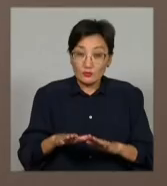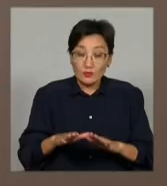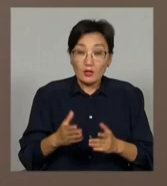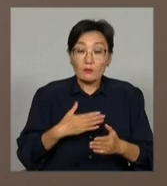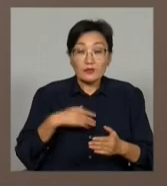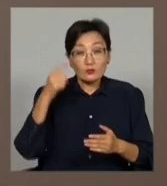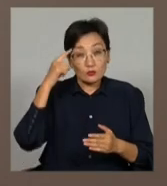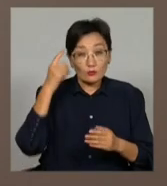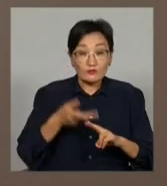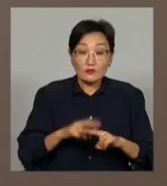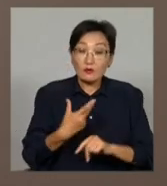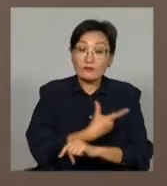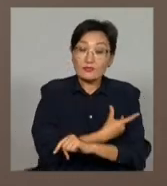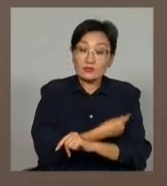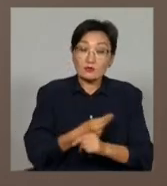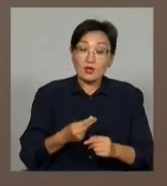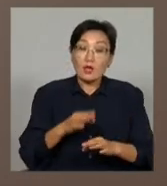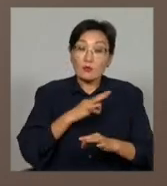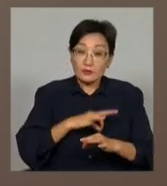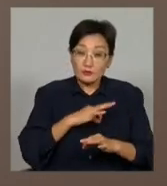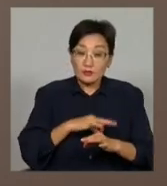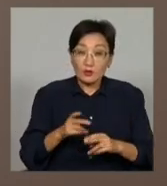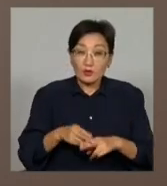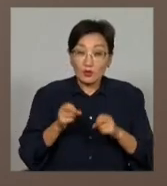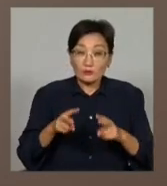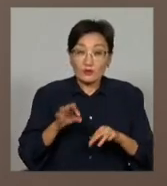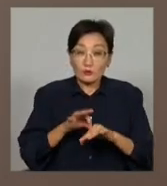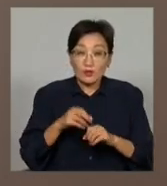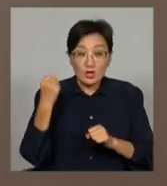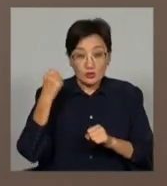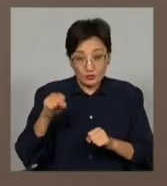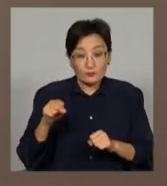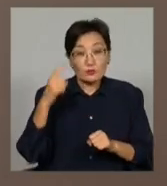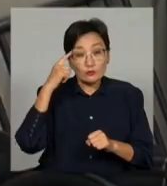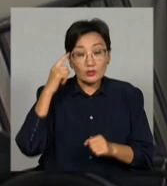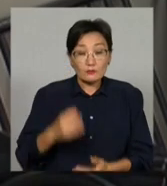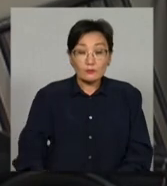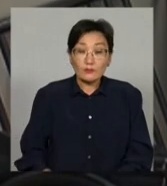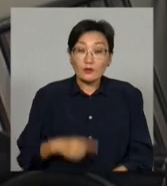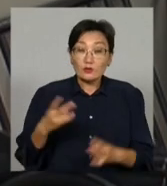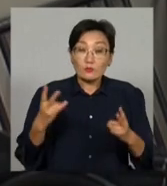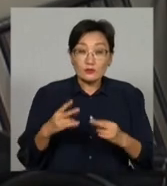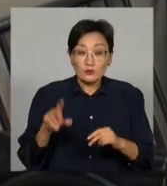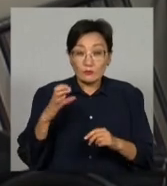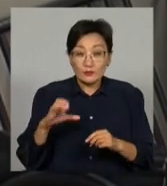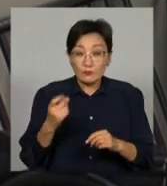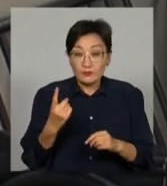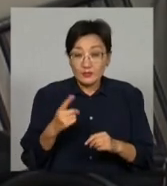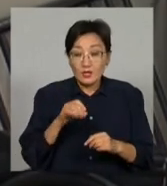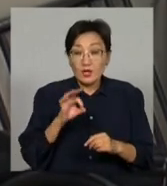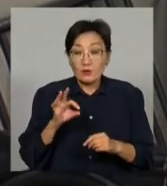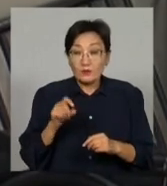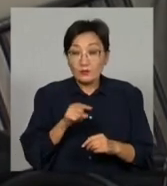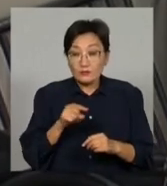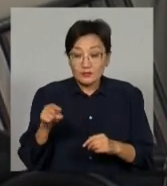Мен ойымша осы вакцинаны алып, қауіпті індетті жеңеміз деген ойдамын. Айта кетейін, 42-тің бірі мен Қазанның